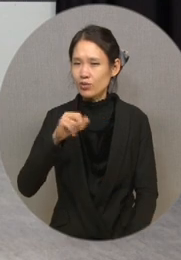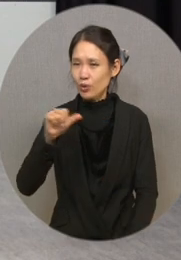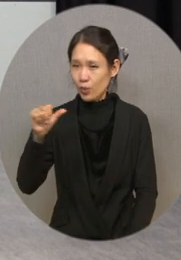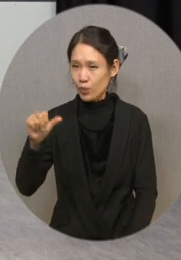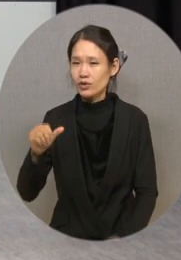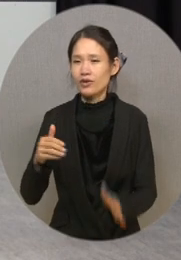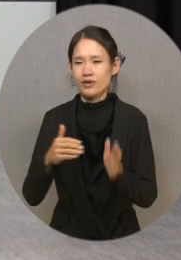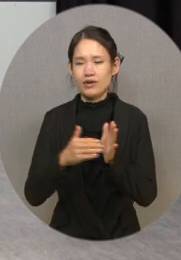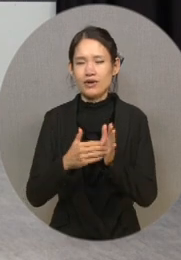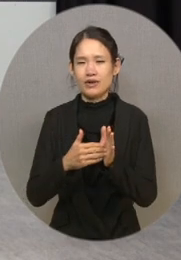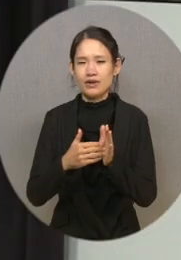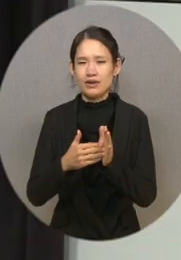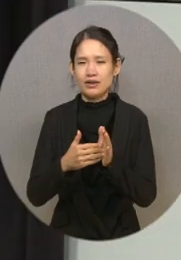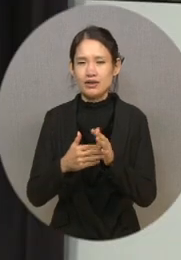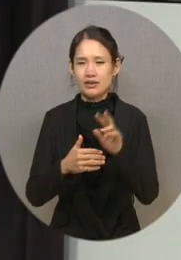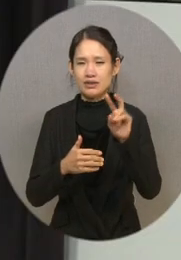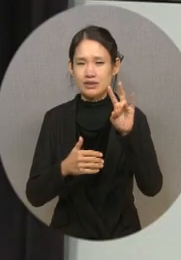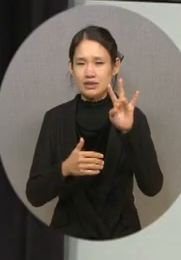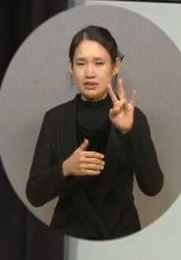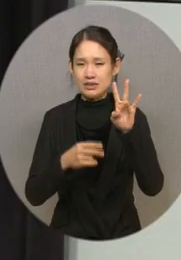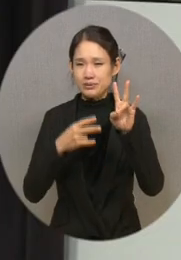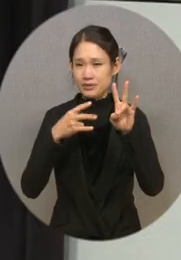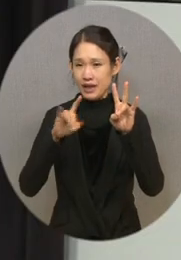2005년도까지인가요? 네. 제24대